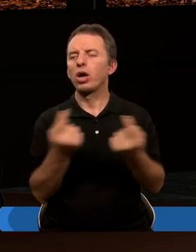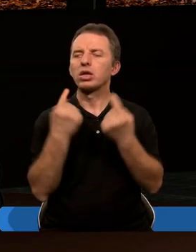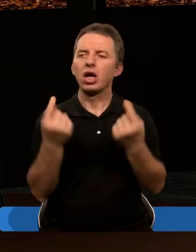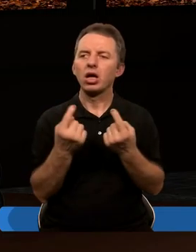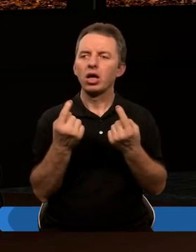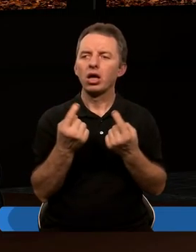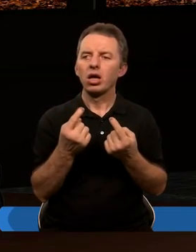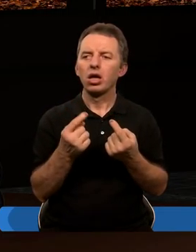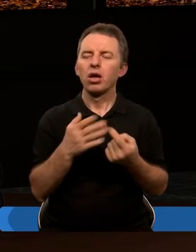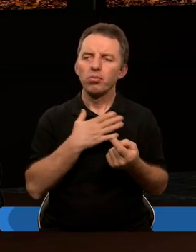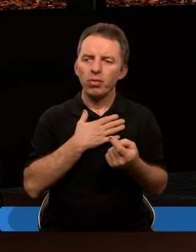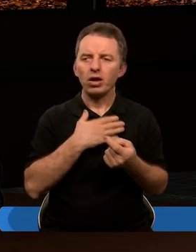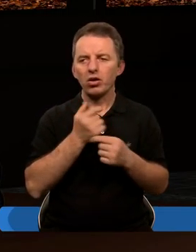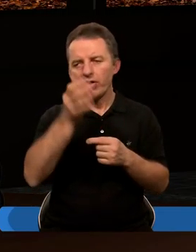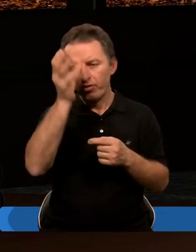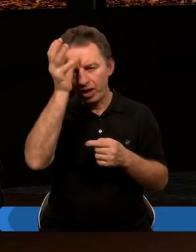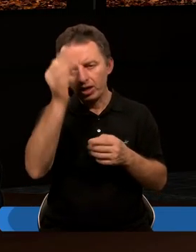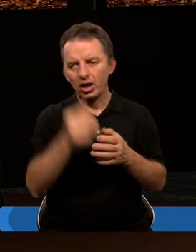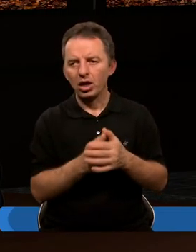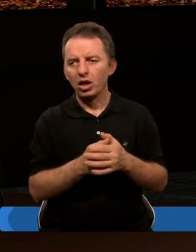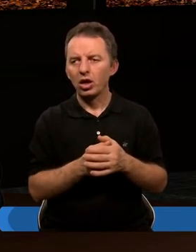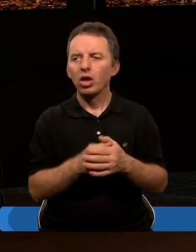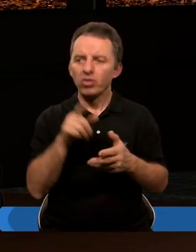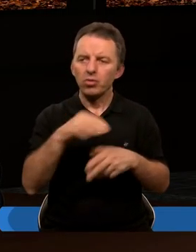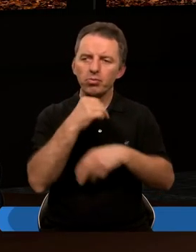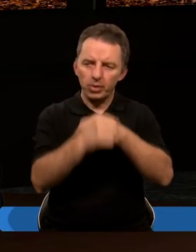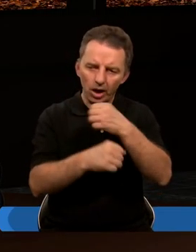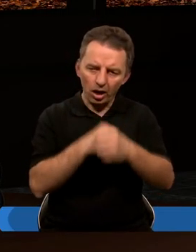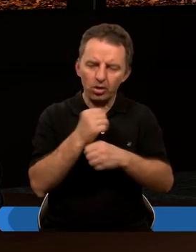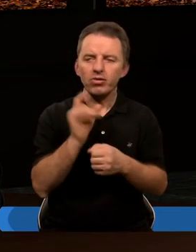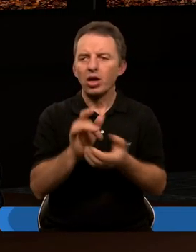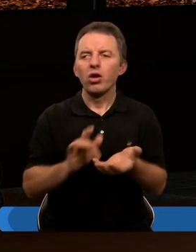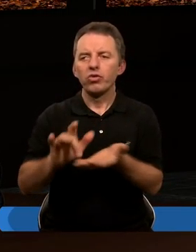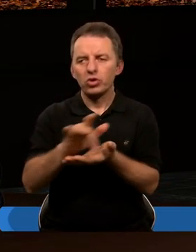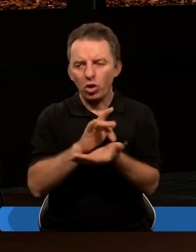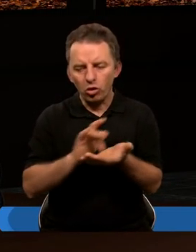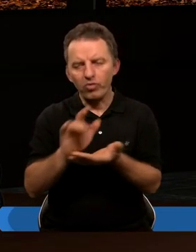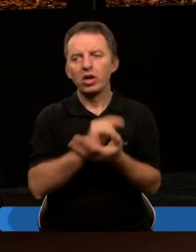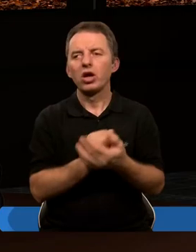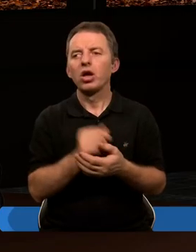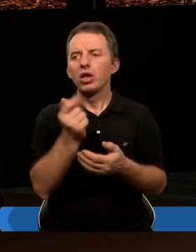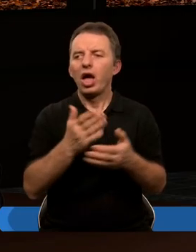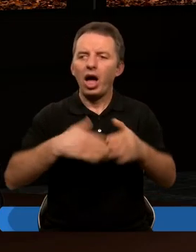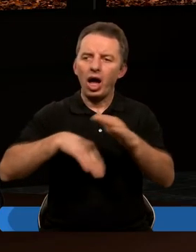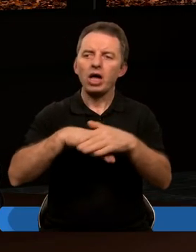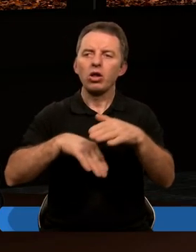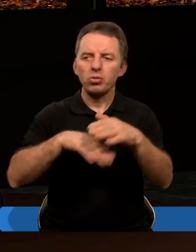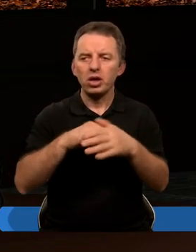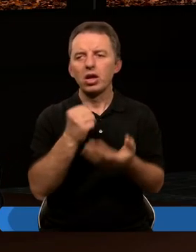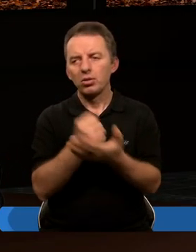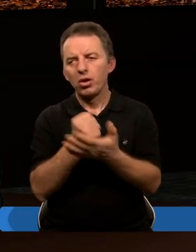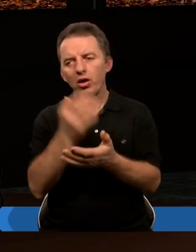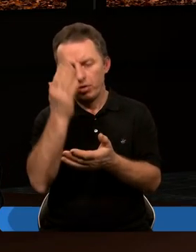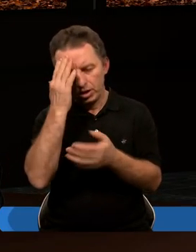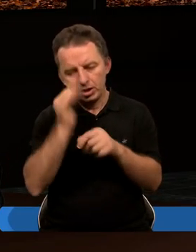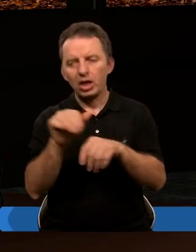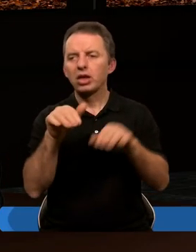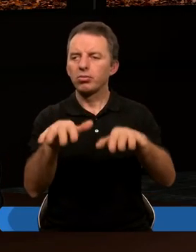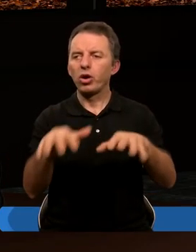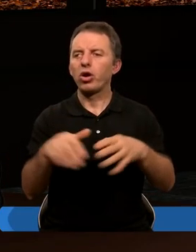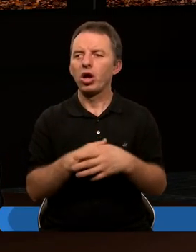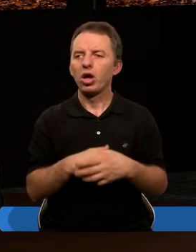ma już trochę wiedzy, bo po prostu pracuje w takim środowisku, gdzie o takich adopcyjnych sprawach wie sporo